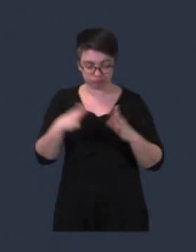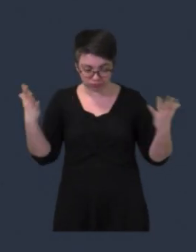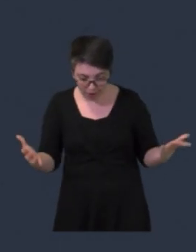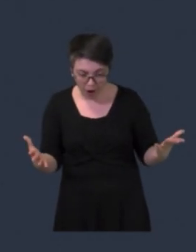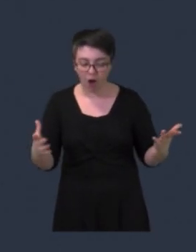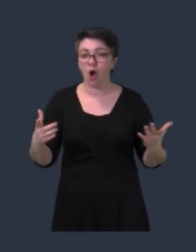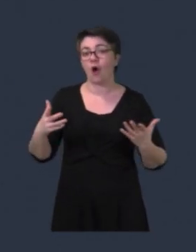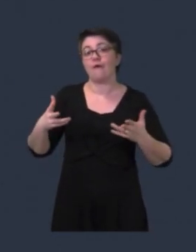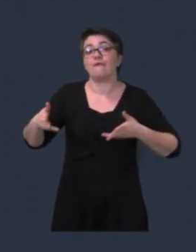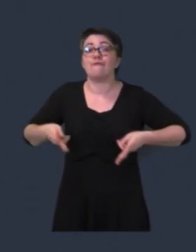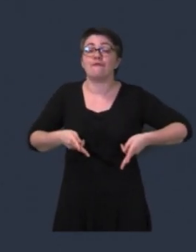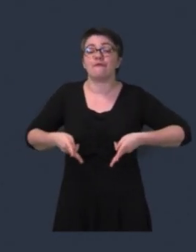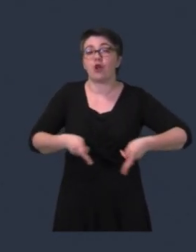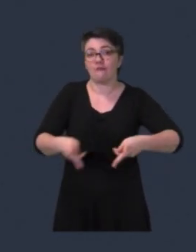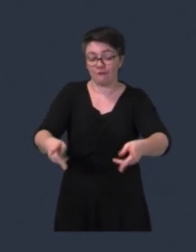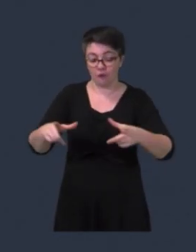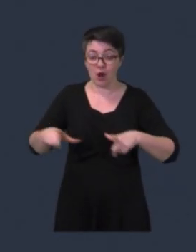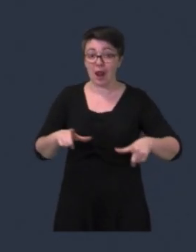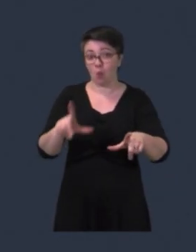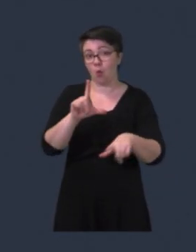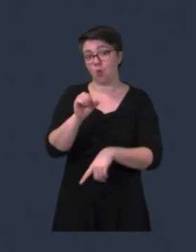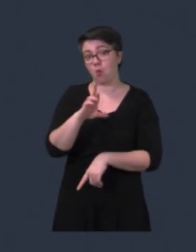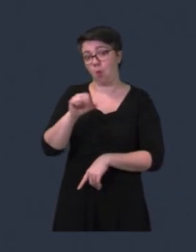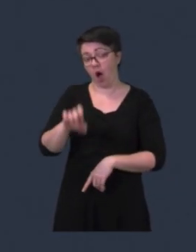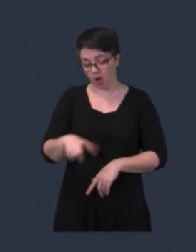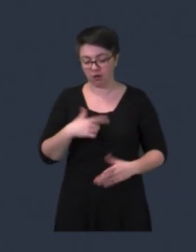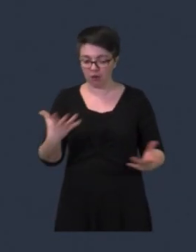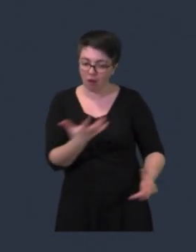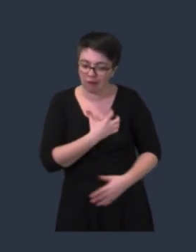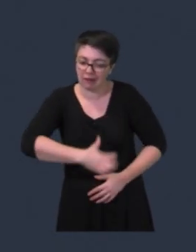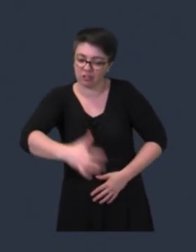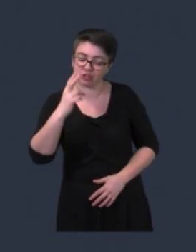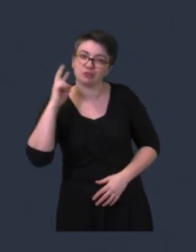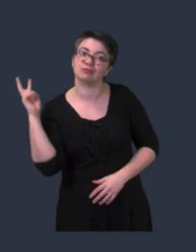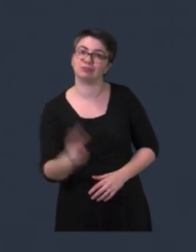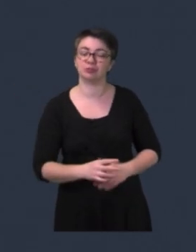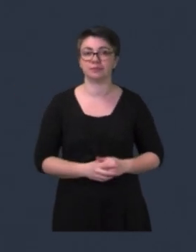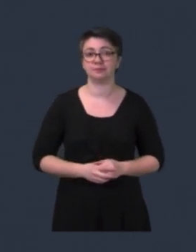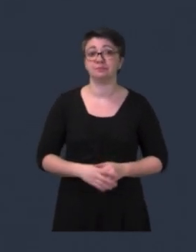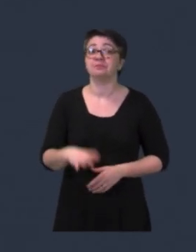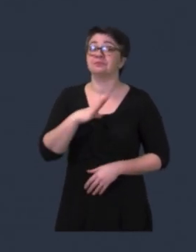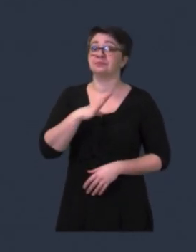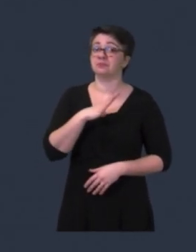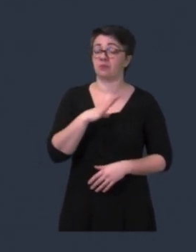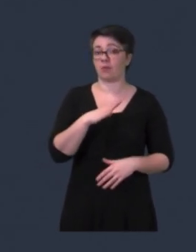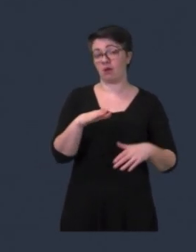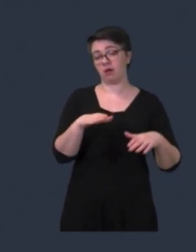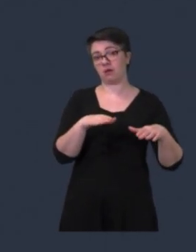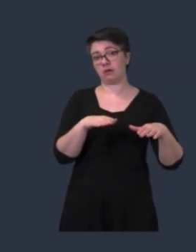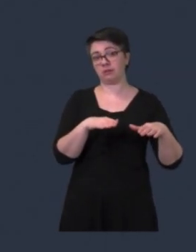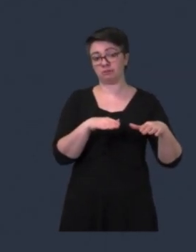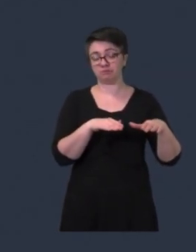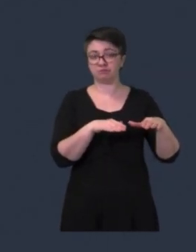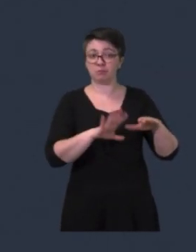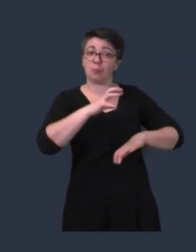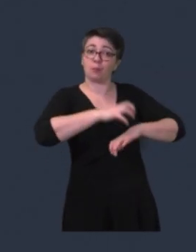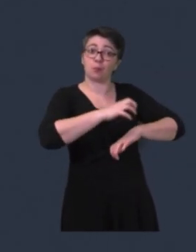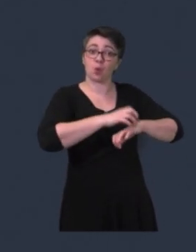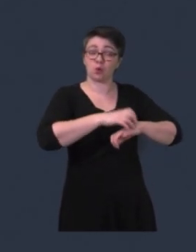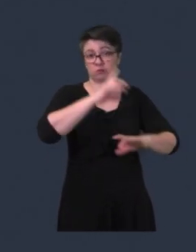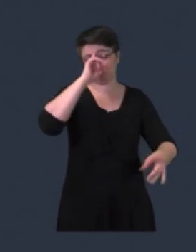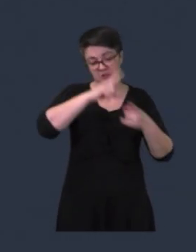Loire. Ce sont aussi 7 spécialistes de l'environnement qui animent un plan de gestion et assurent la préservation des espèces et le suivi